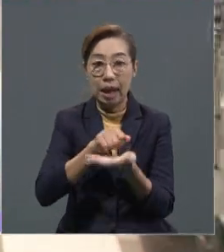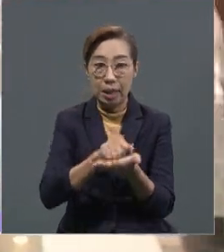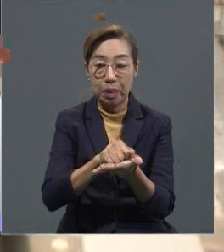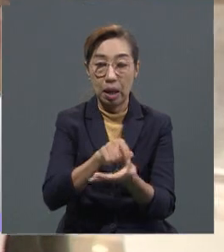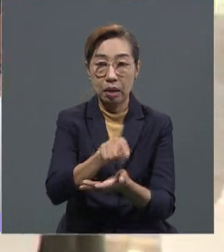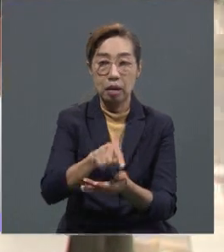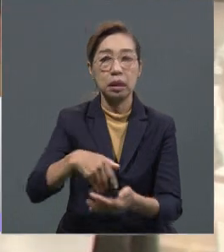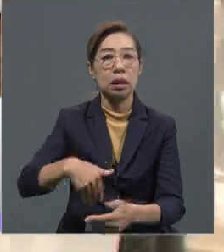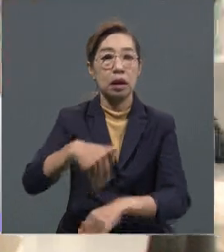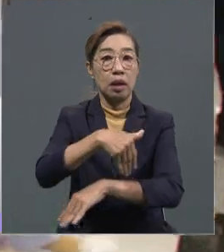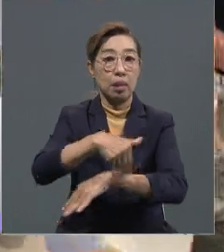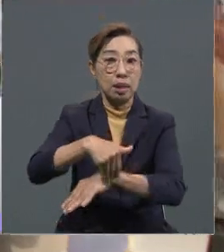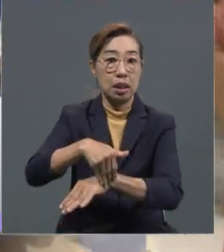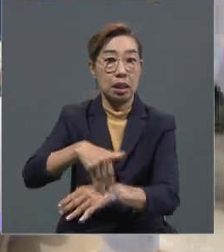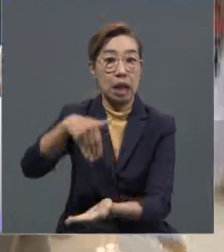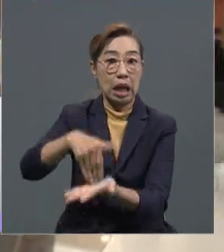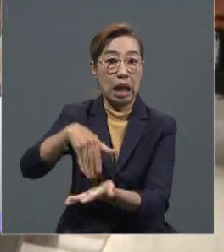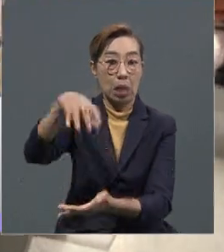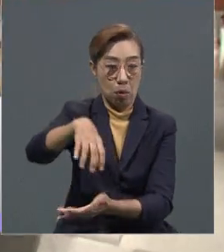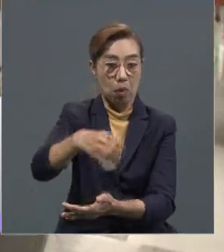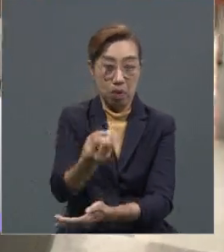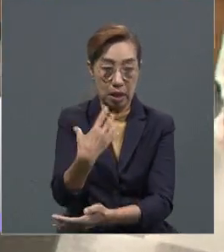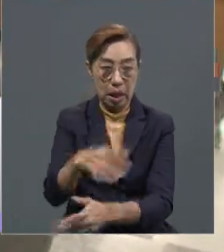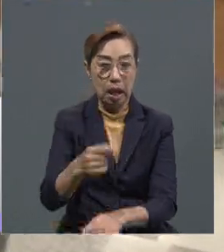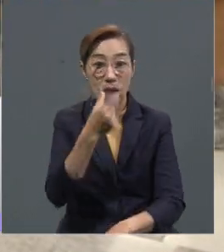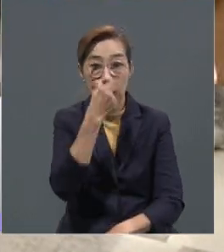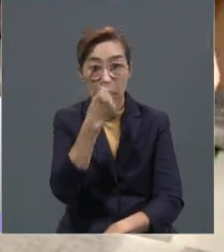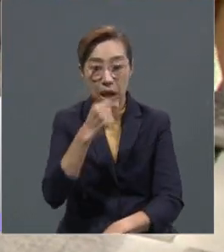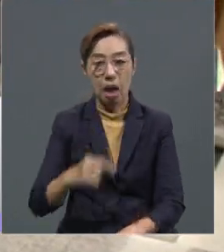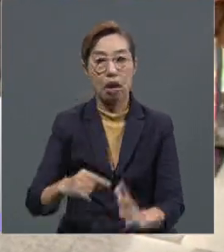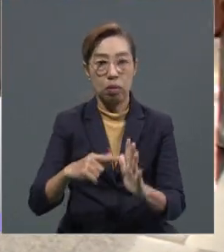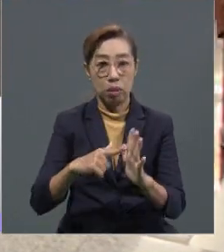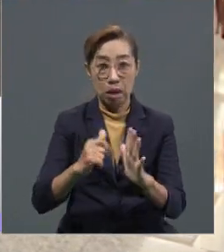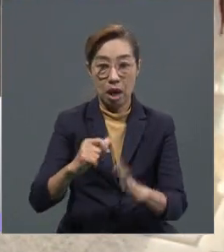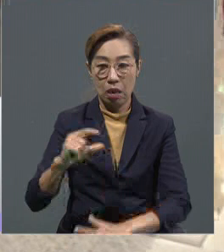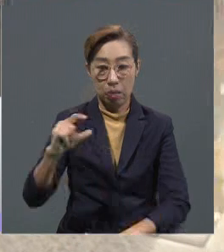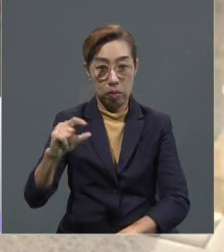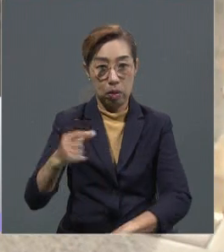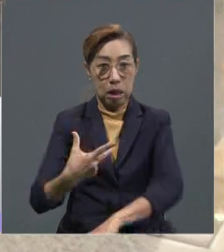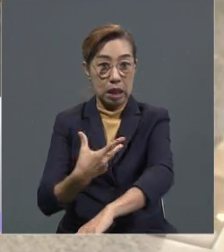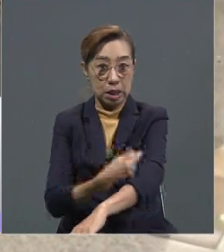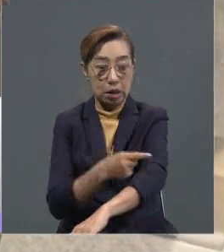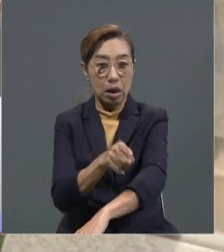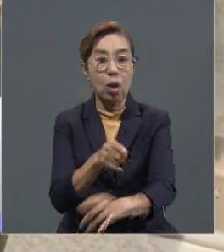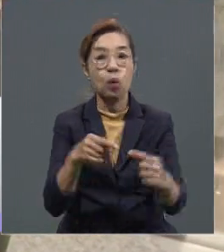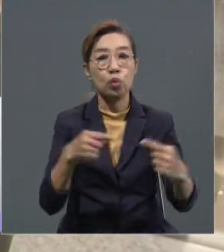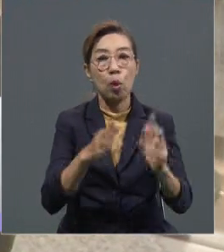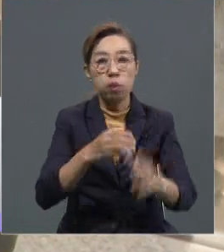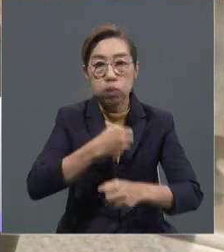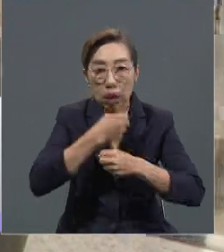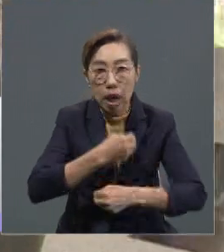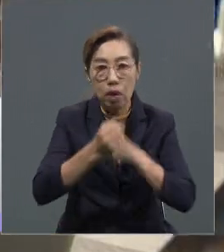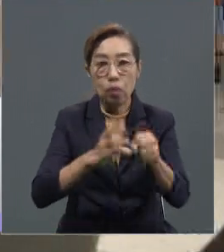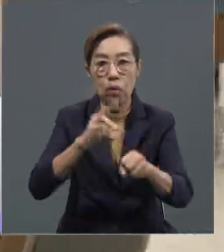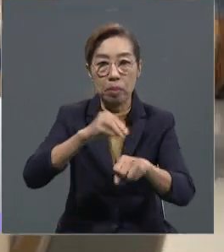บัญชีกลางกำหนดโดยโครงการฉีดวัคซีนไข้หวัดใหญ่ไฮดสนะครับเป็นวัคซีนสำหรับผู้สูงอายุอายุเกิน 65ปี